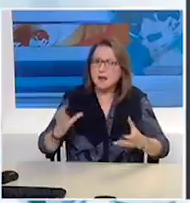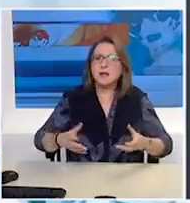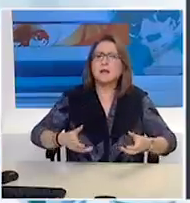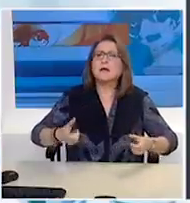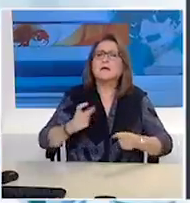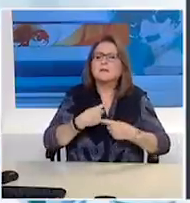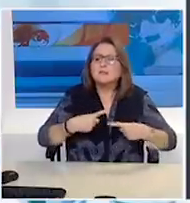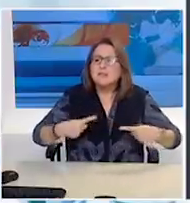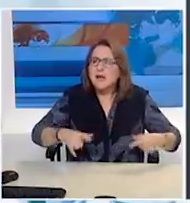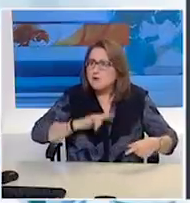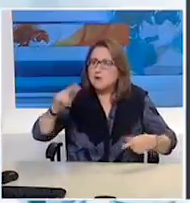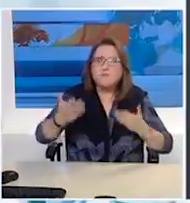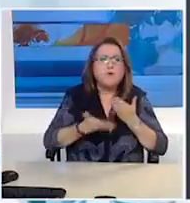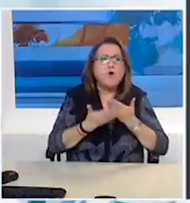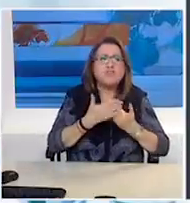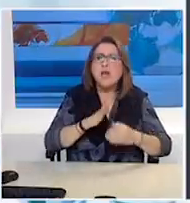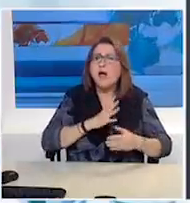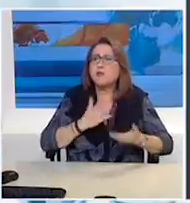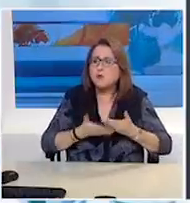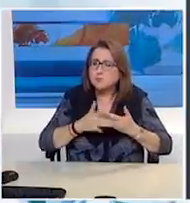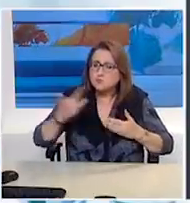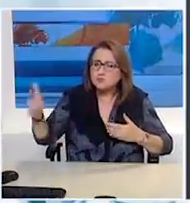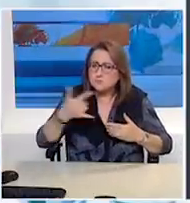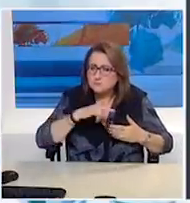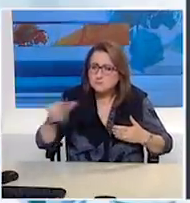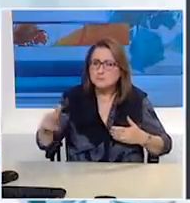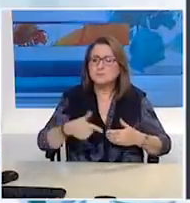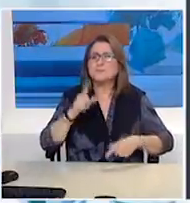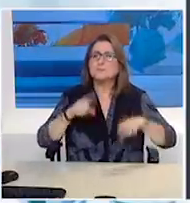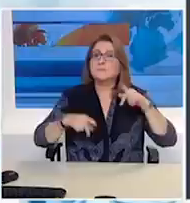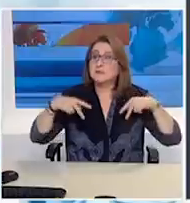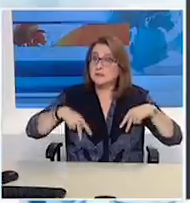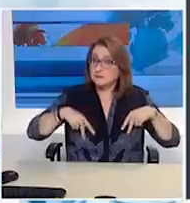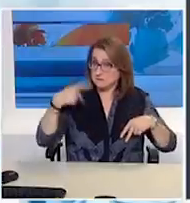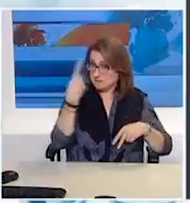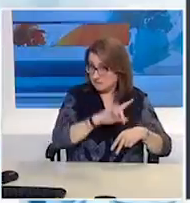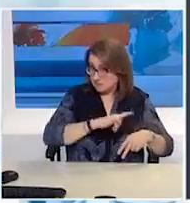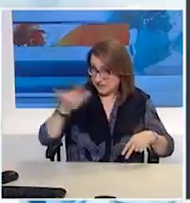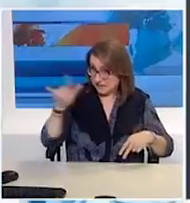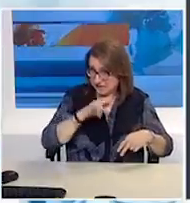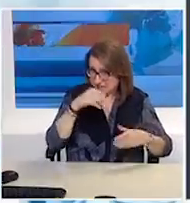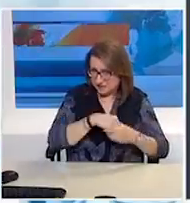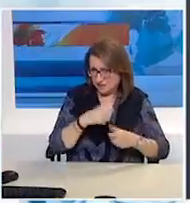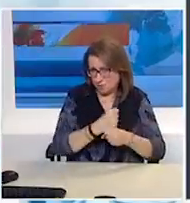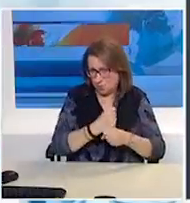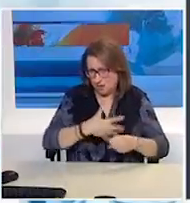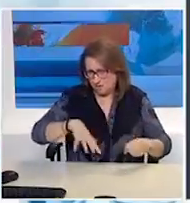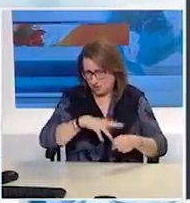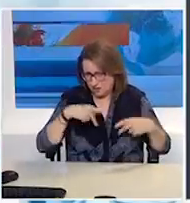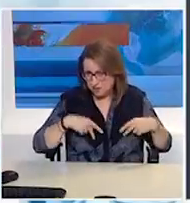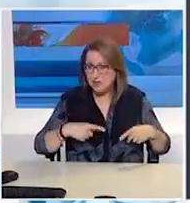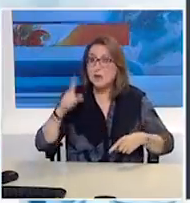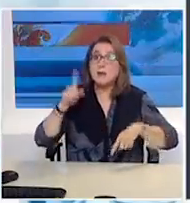πτήσεις επιστροφής αεροσκάφους μόνο με πλήρωμά του, τα ferry flights, οι κρατικές πτήσεις, οι πτήσεις που αναφέρονται ότι βρίσκεται σε